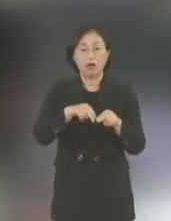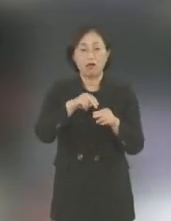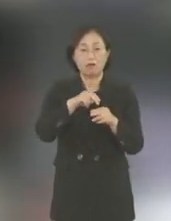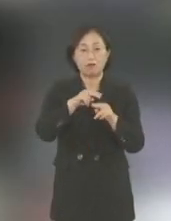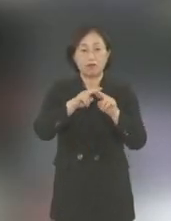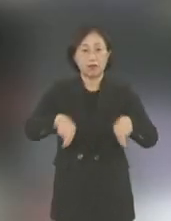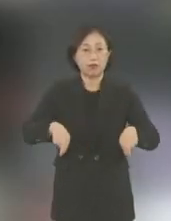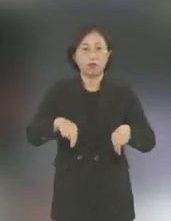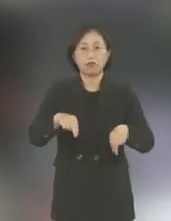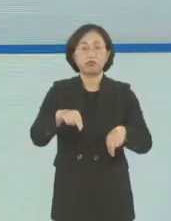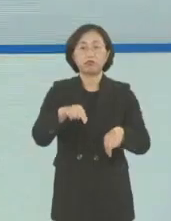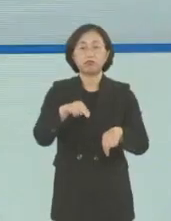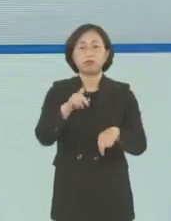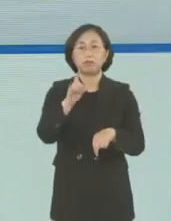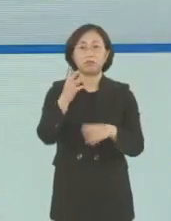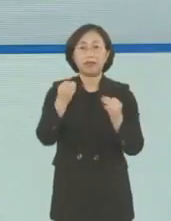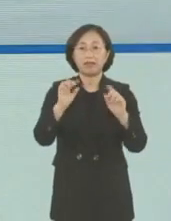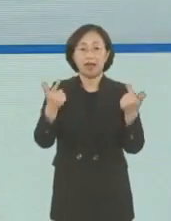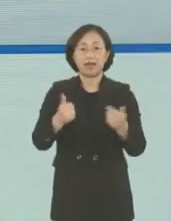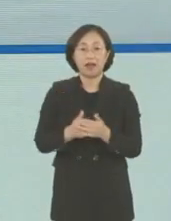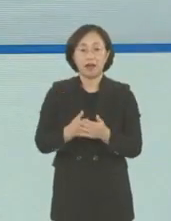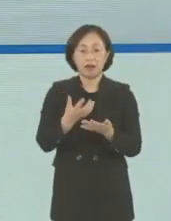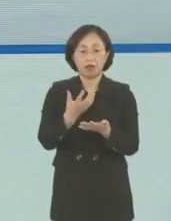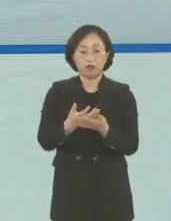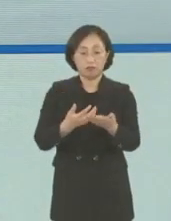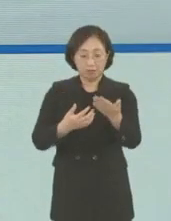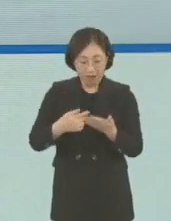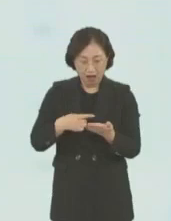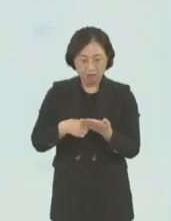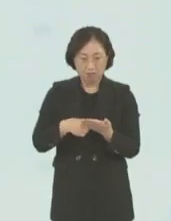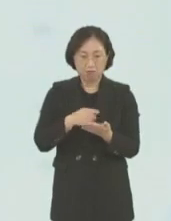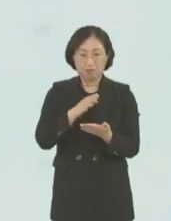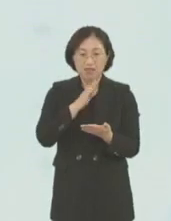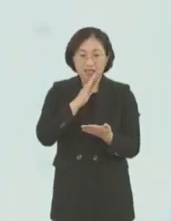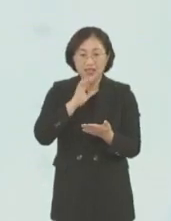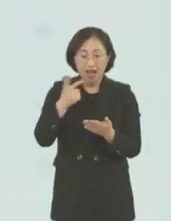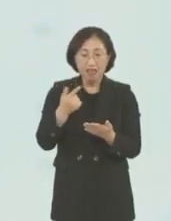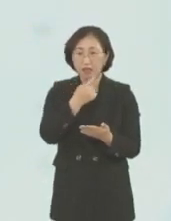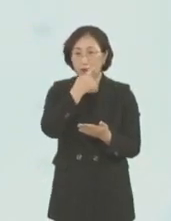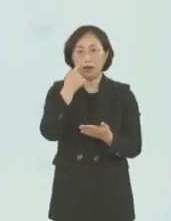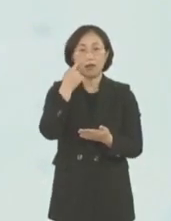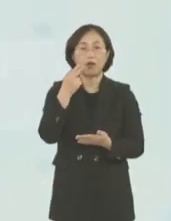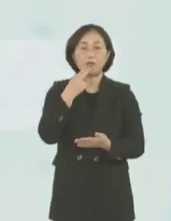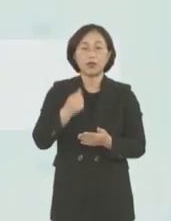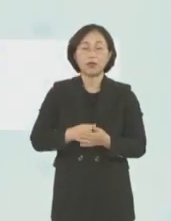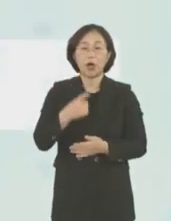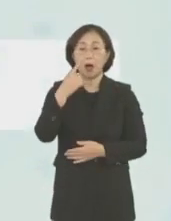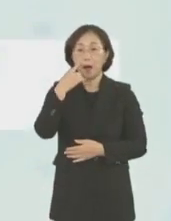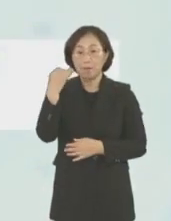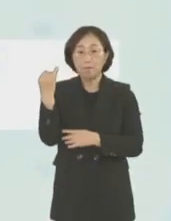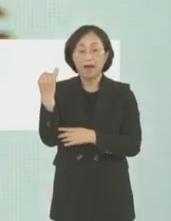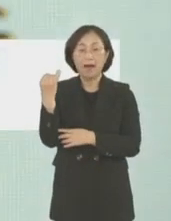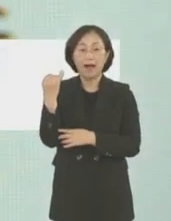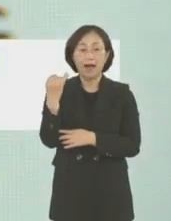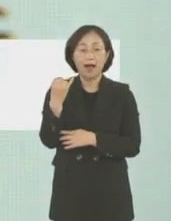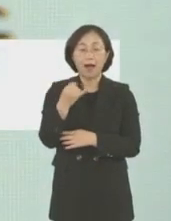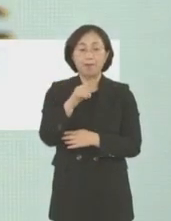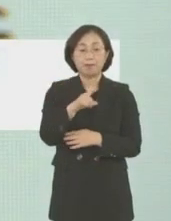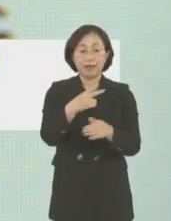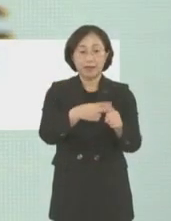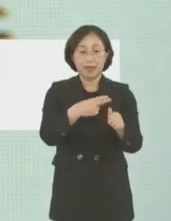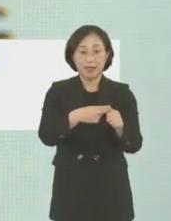위조 문서들은 어디서도 검증되지 않았습니다 한 어머니가 고졸과의 선생의 서울대 의대 재학증명서를